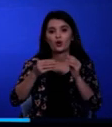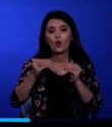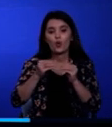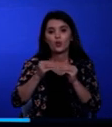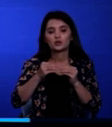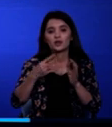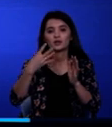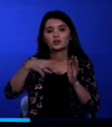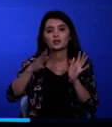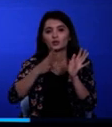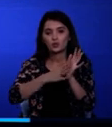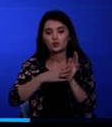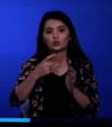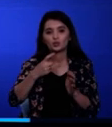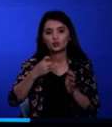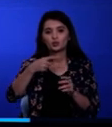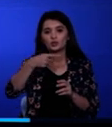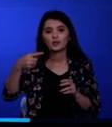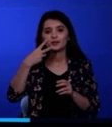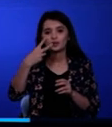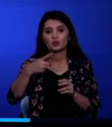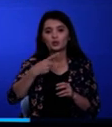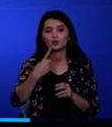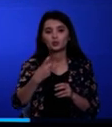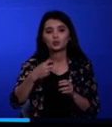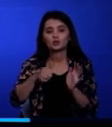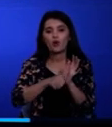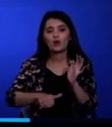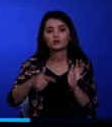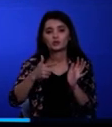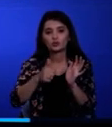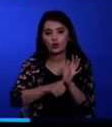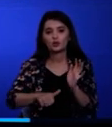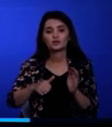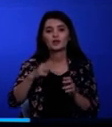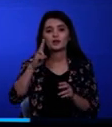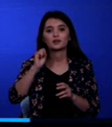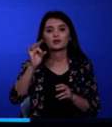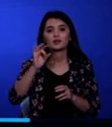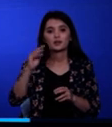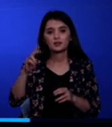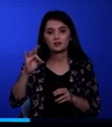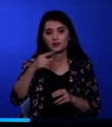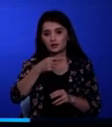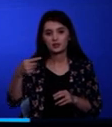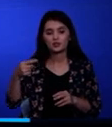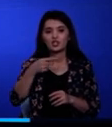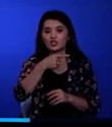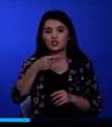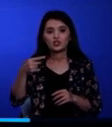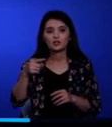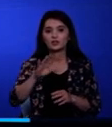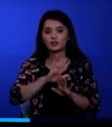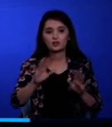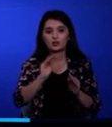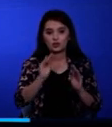dan 49, 100 dan 2, 100 dan 66 kabi kasrlarni chiziqsiz yozish